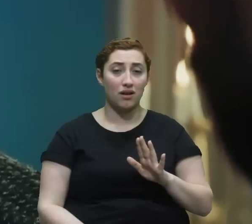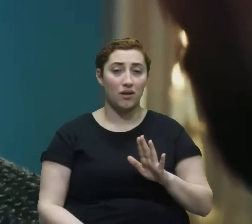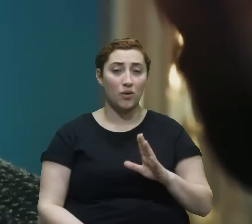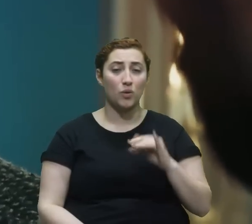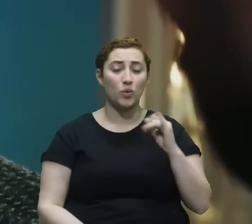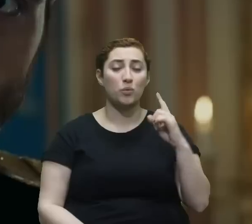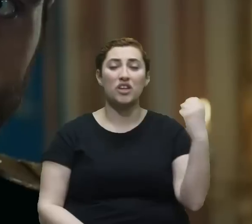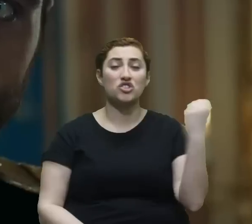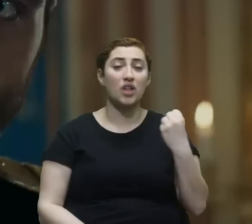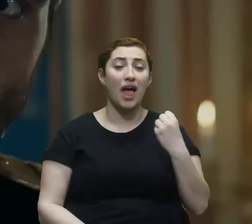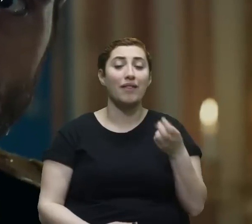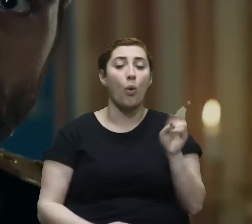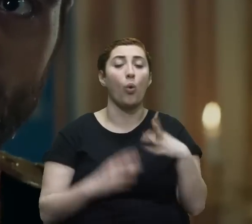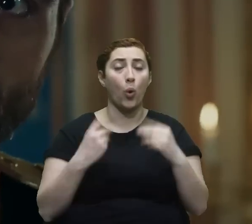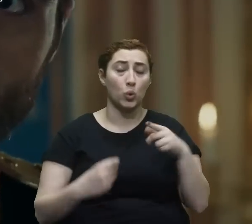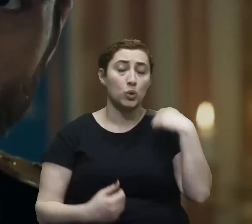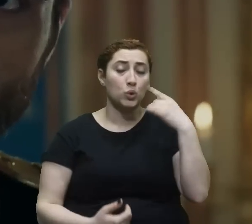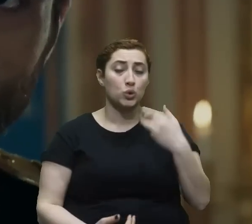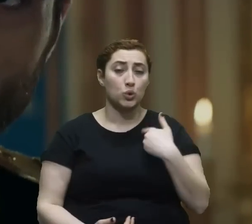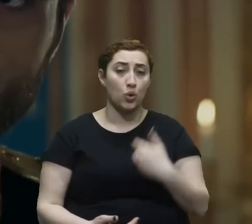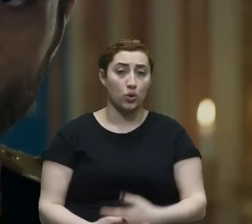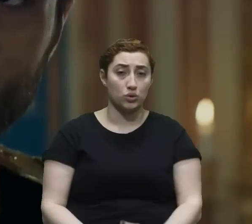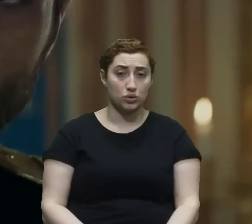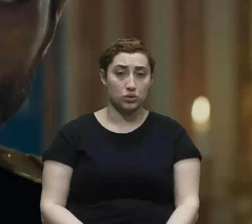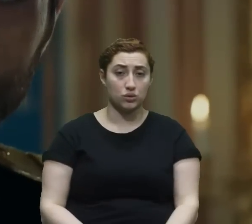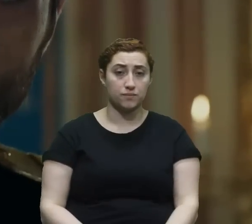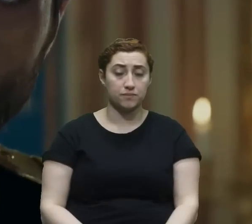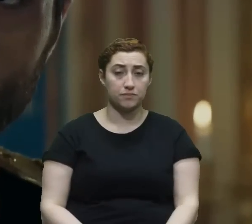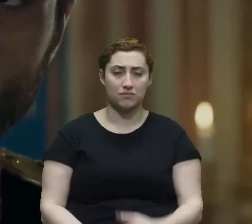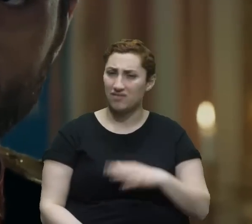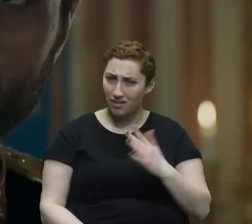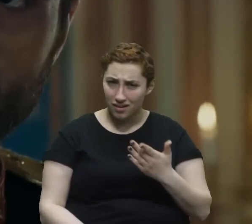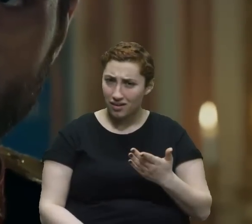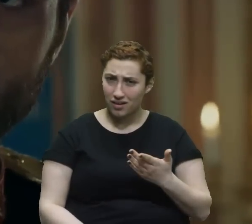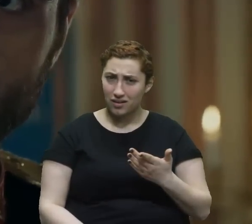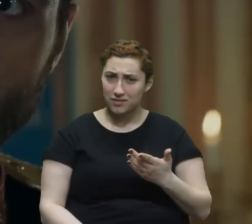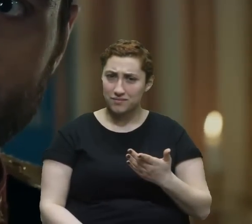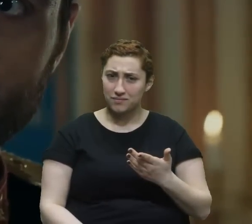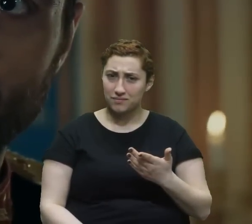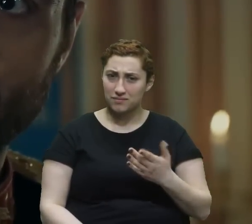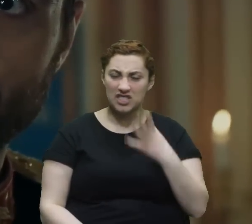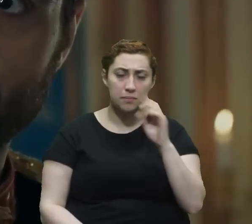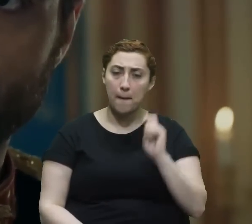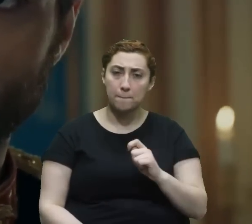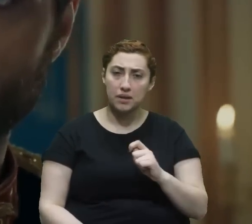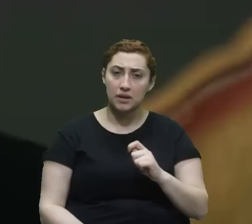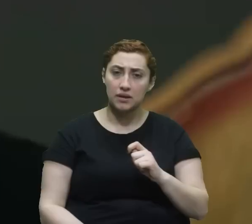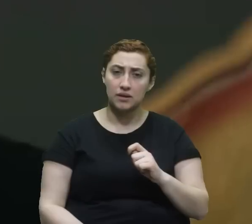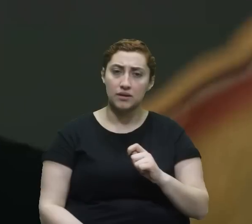menfur bir cinayete kurban gittiğini düşünüyoruz. Sultan afalladı. Ne? Kim